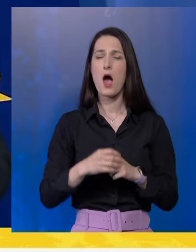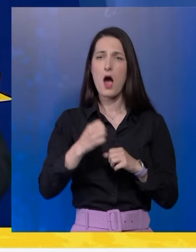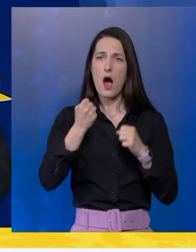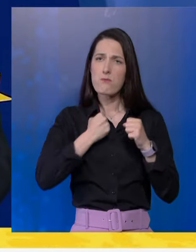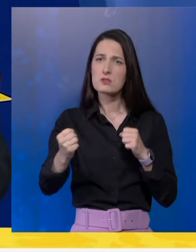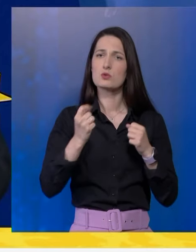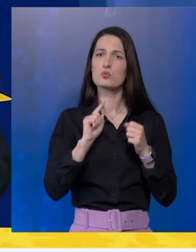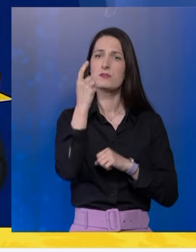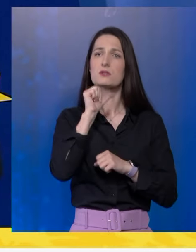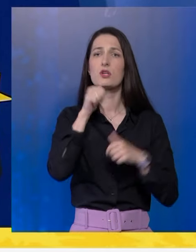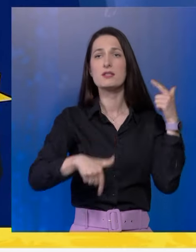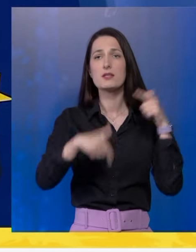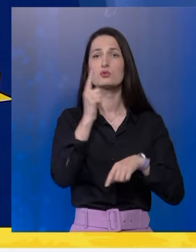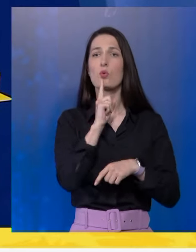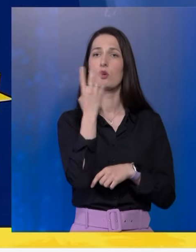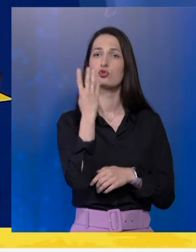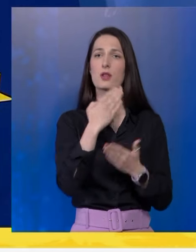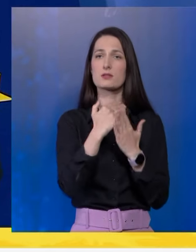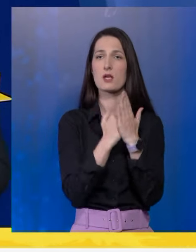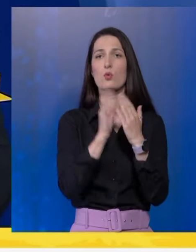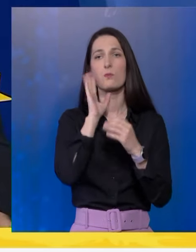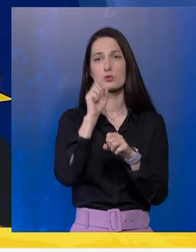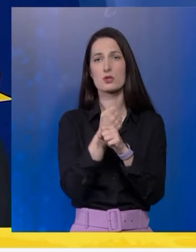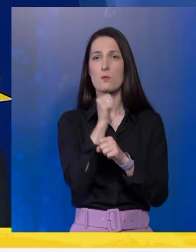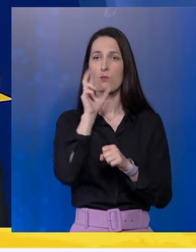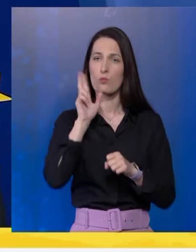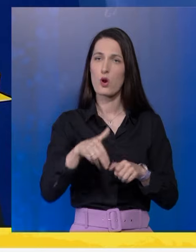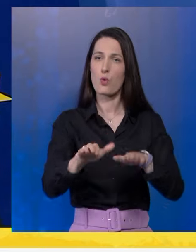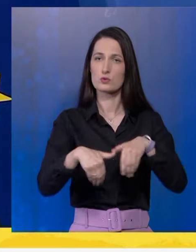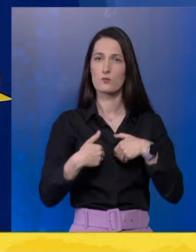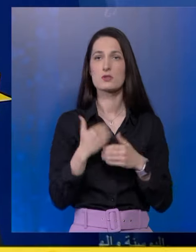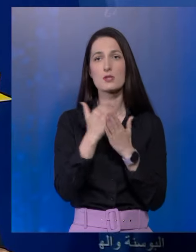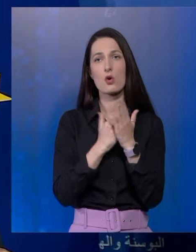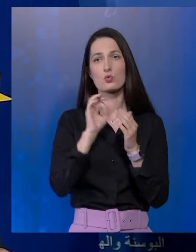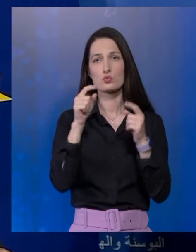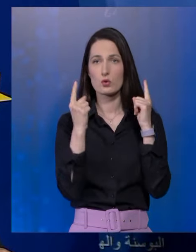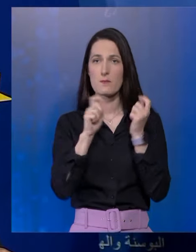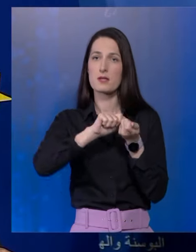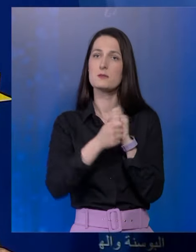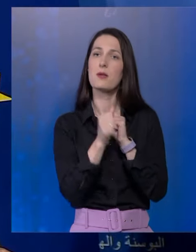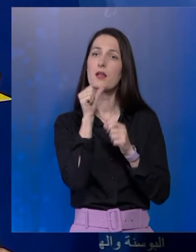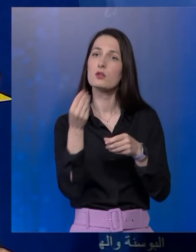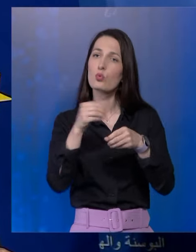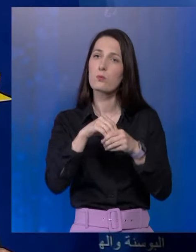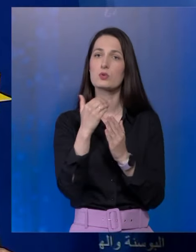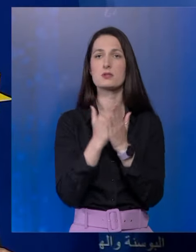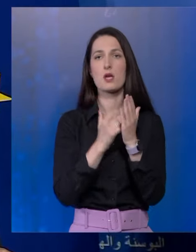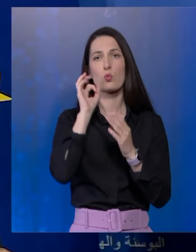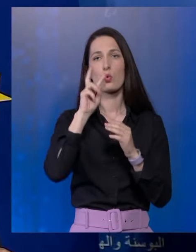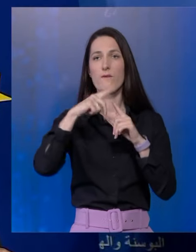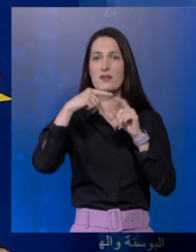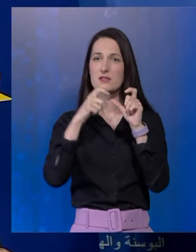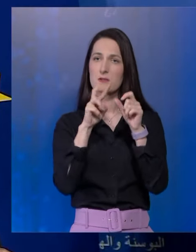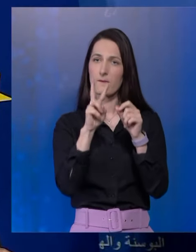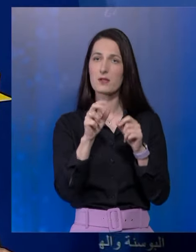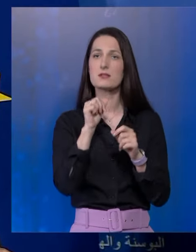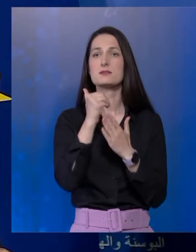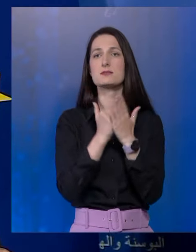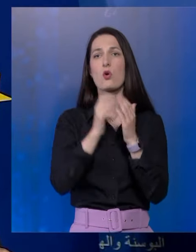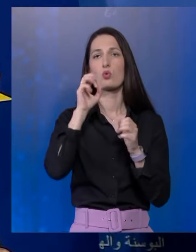je koja četiri zakona Bosna i Hercegovina mora usvojiti. Zakon o sudovima, izmjene i dopune zakona o VSTV-u, zakon o zaštiti